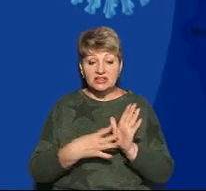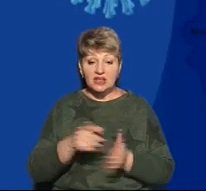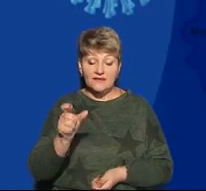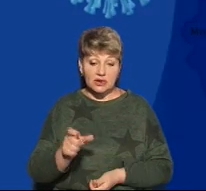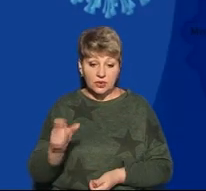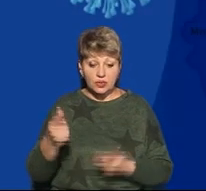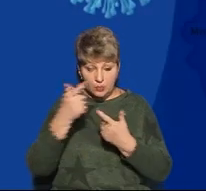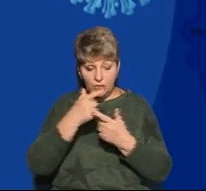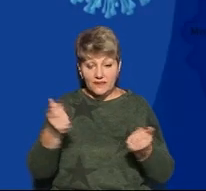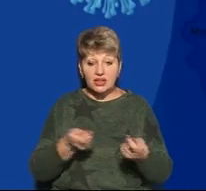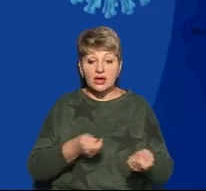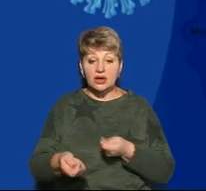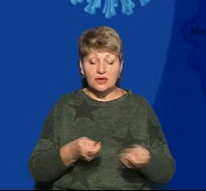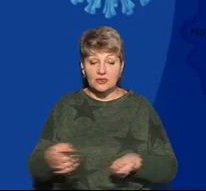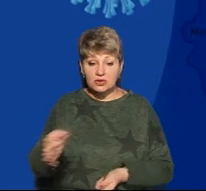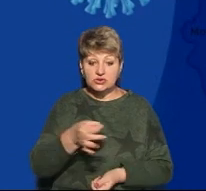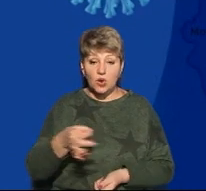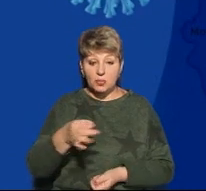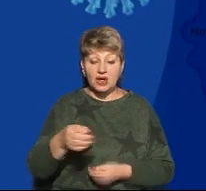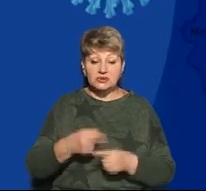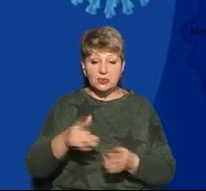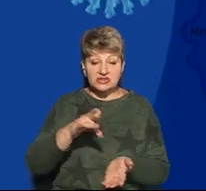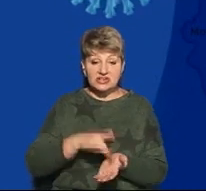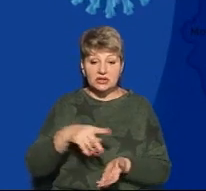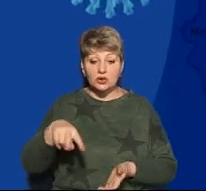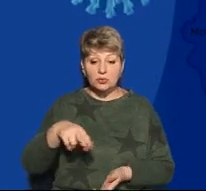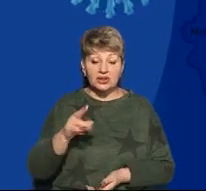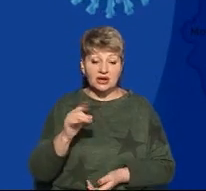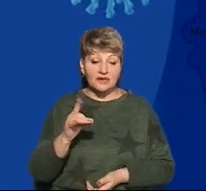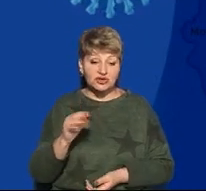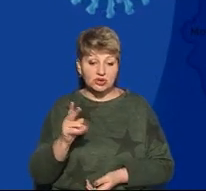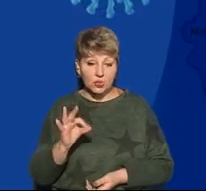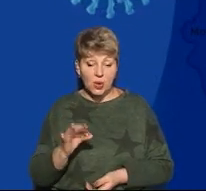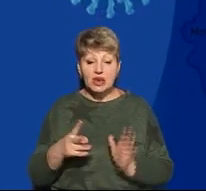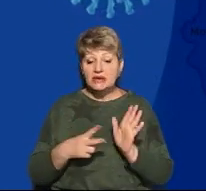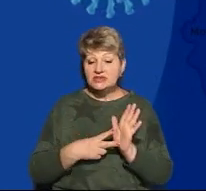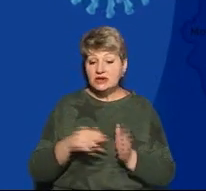8539 людей, повідомила керівниця обласного лабораторного центру Людмила Кравченко.